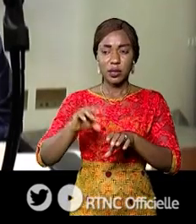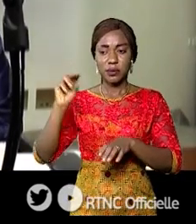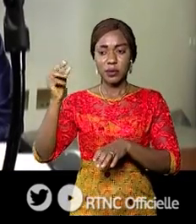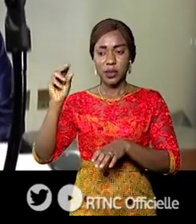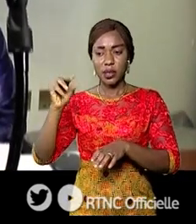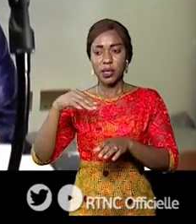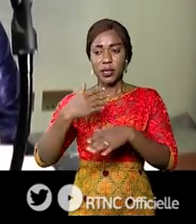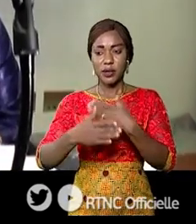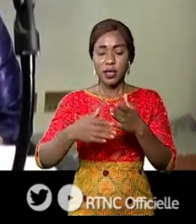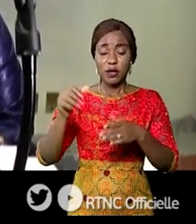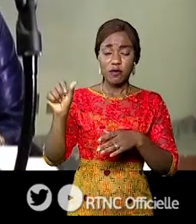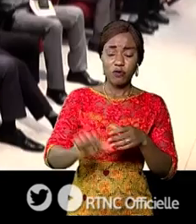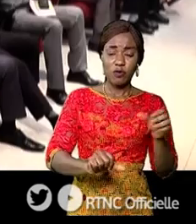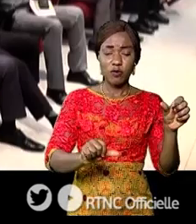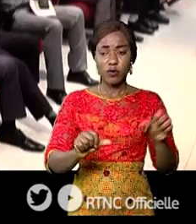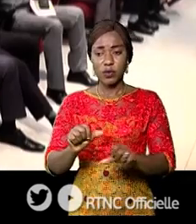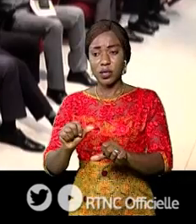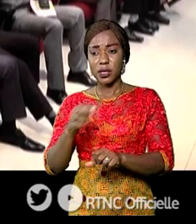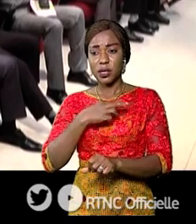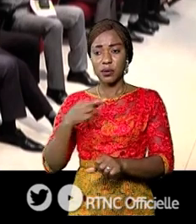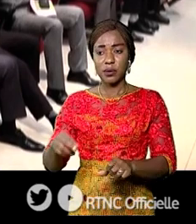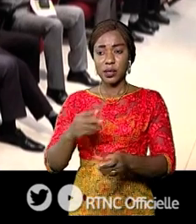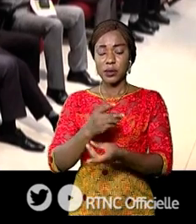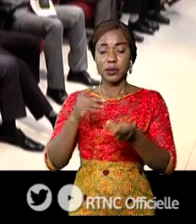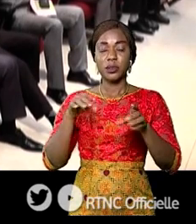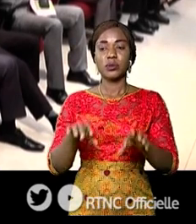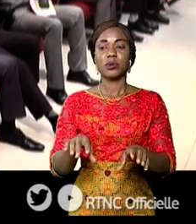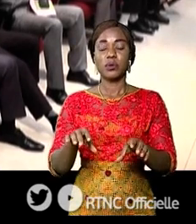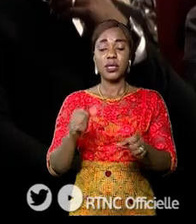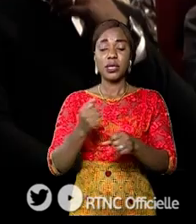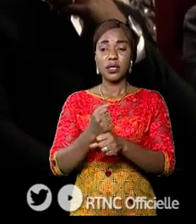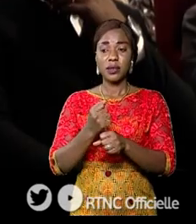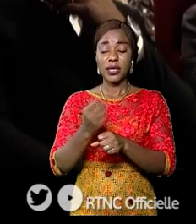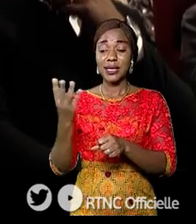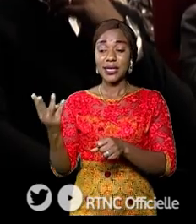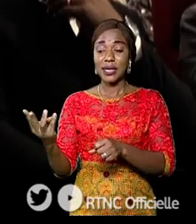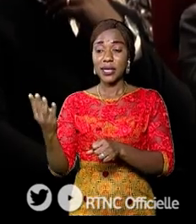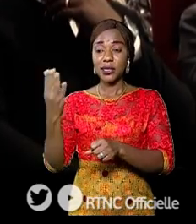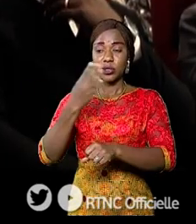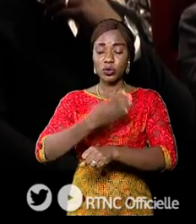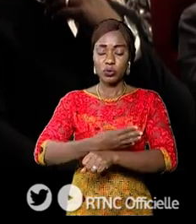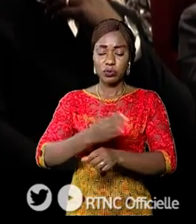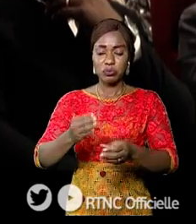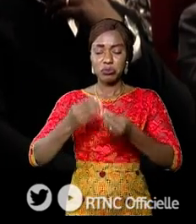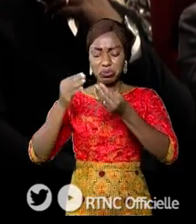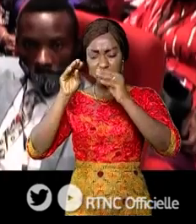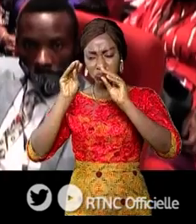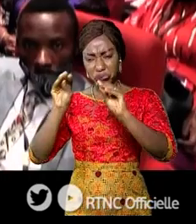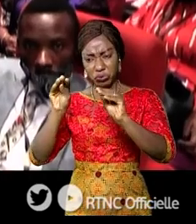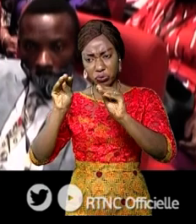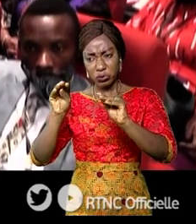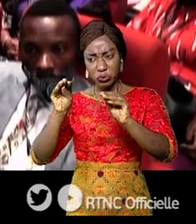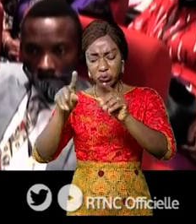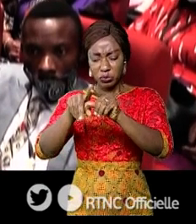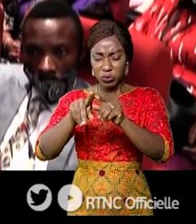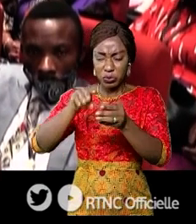illicites dans les secteurs miniers de la République démocratique du Congo. Ces travaux de 4 jours sont destinés aux agents et cadres de l'administration de